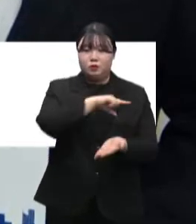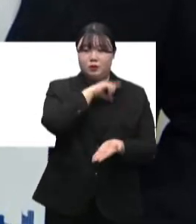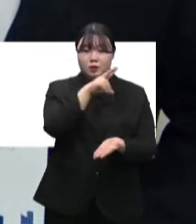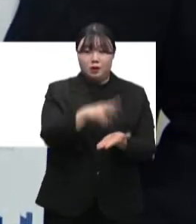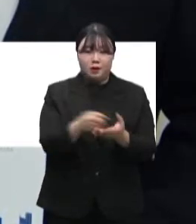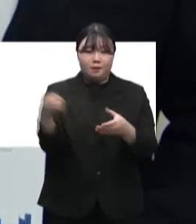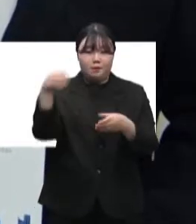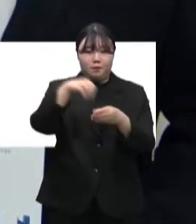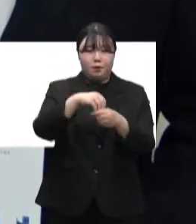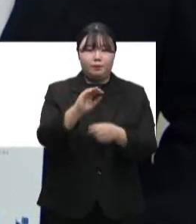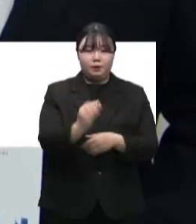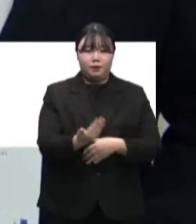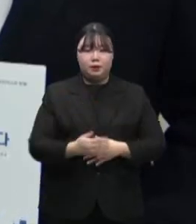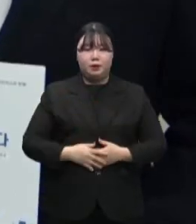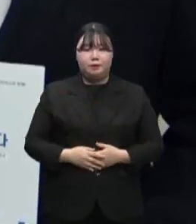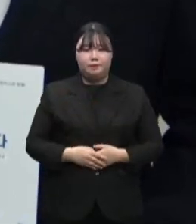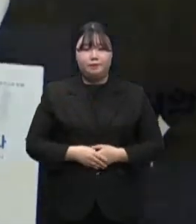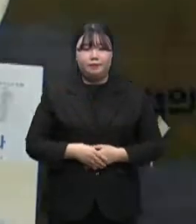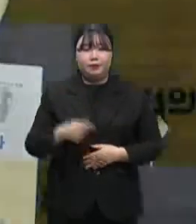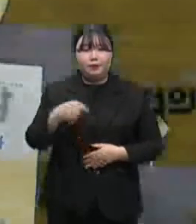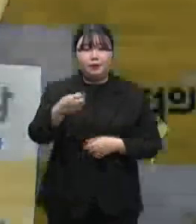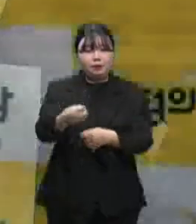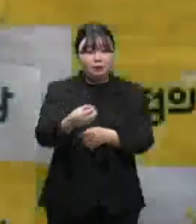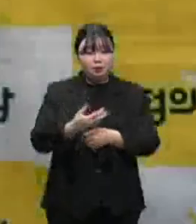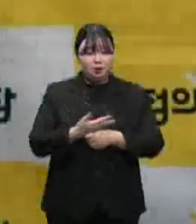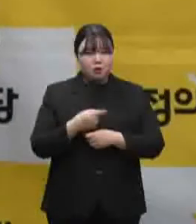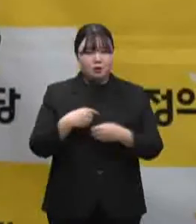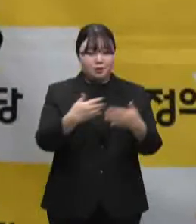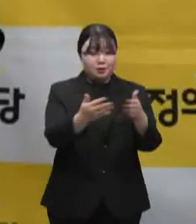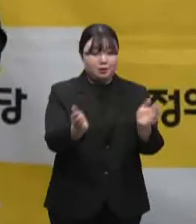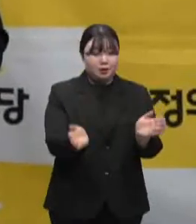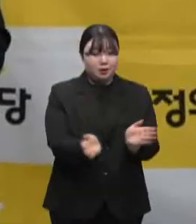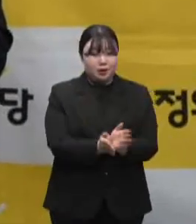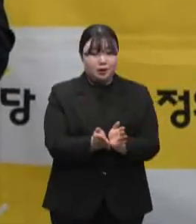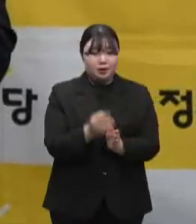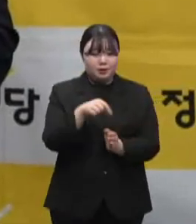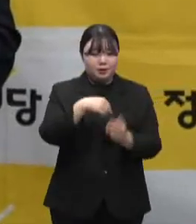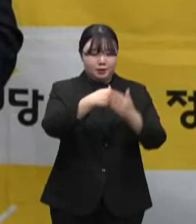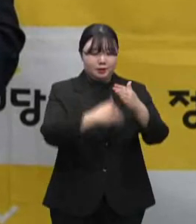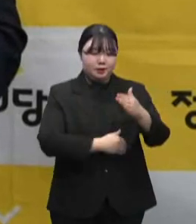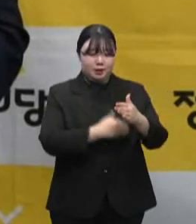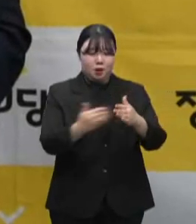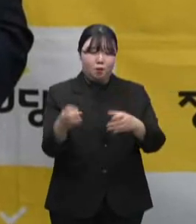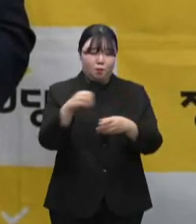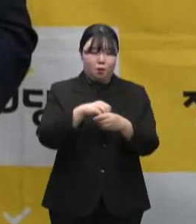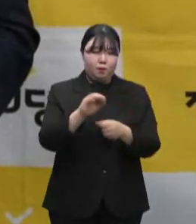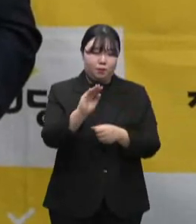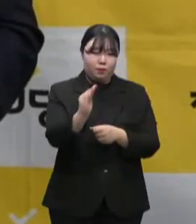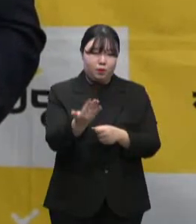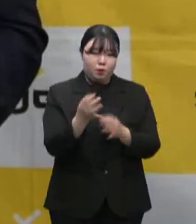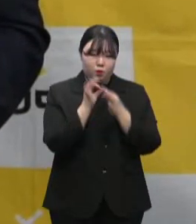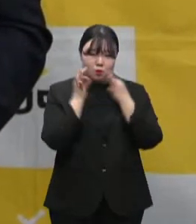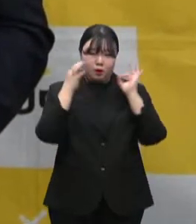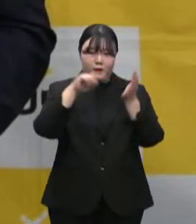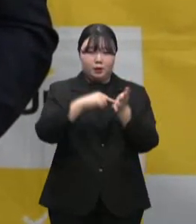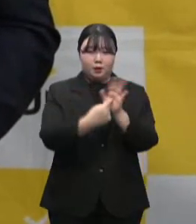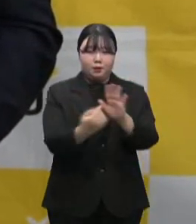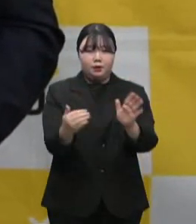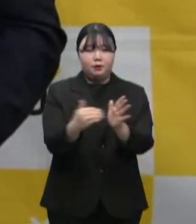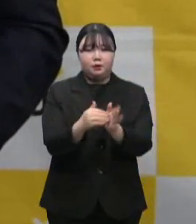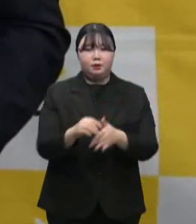담겼습니다 일의 전달받은 지역 4개 정당은 제안 내용이 반영되도록 최선을 다하겠다 고 답했습니다